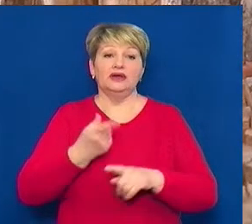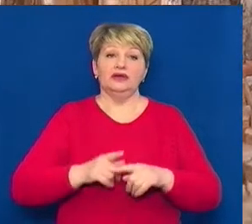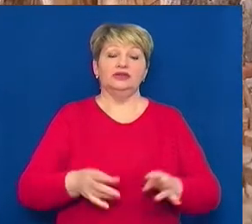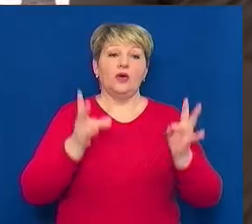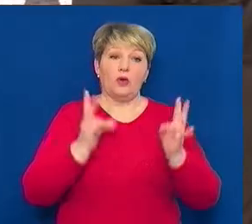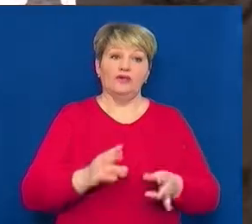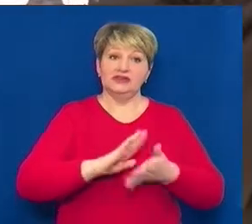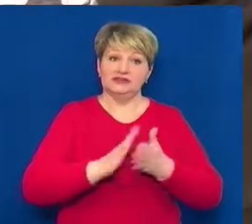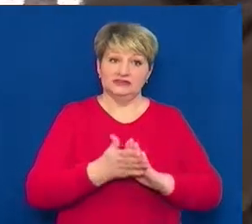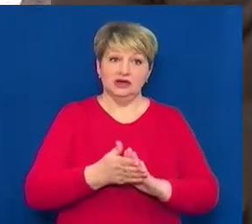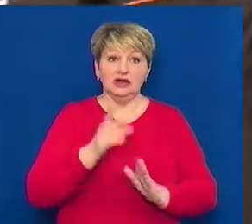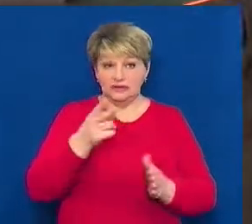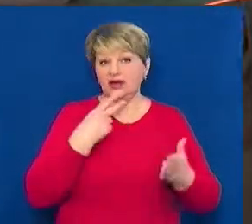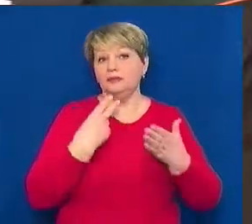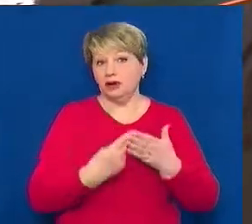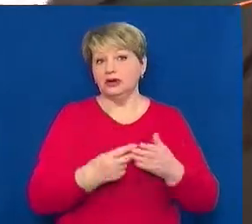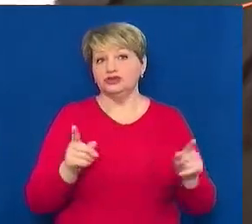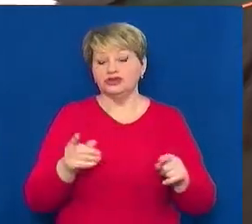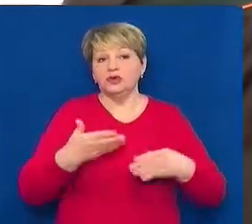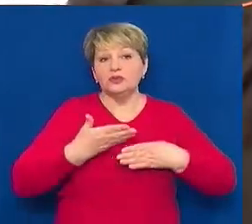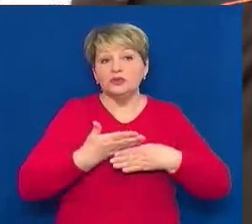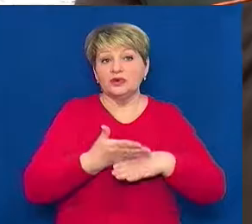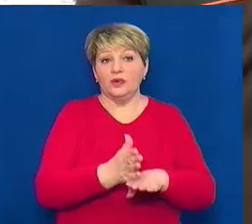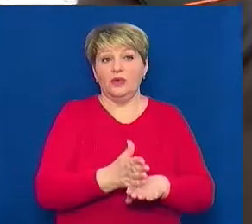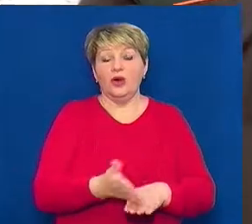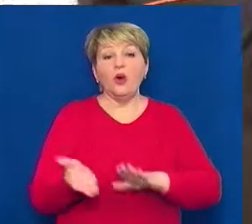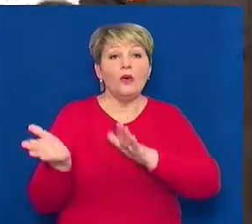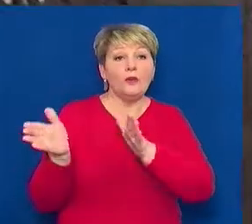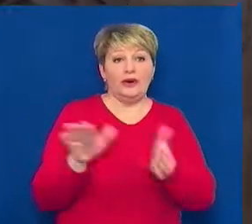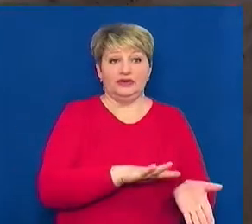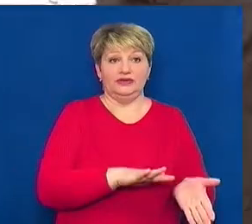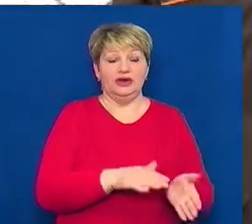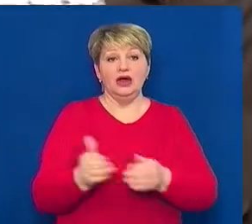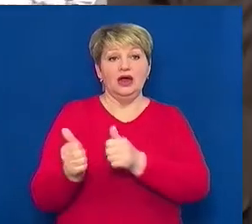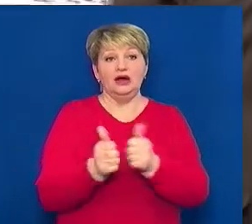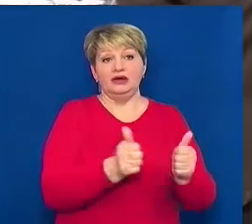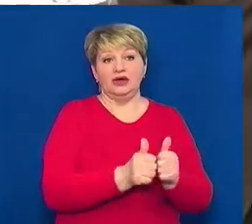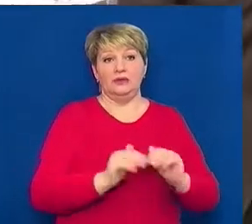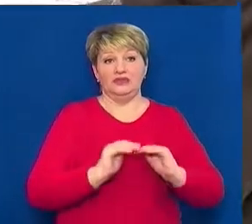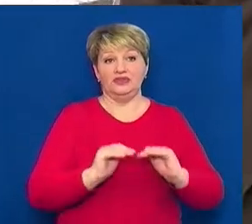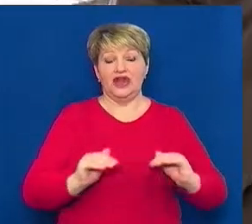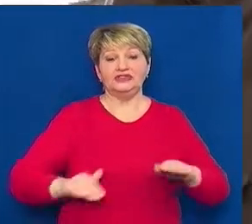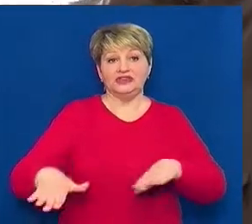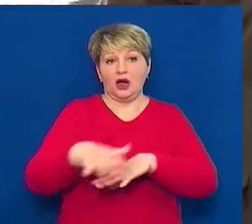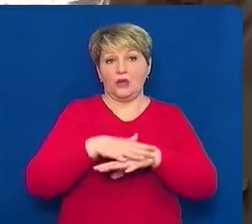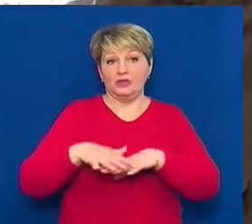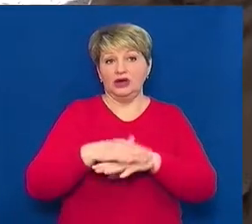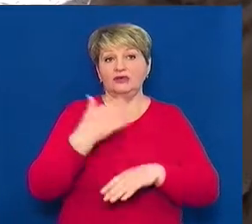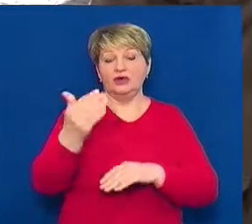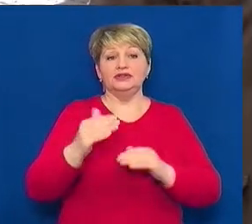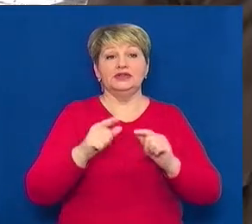стані. Ви ж бачите, що воно розчахнуте, воно впаде. Рядом дитяча площадка, у вас